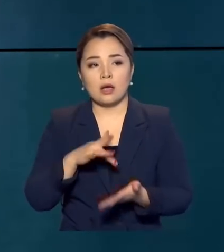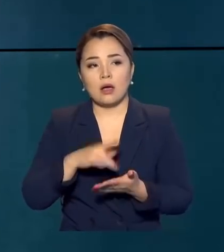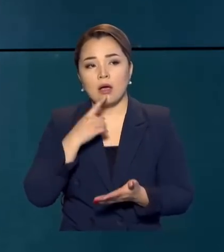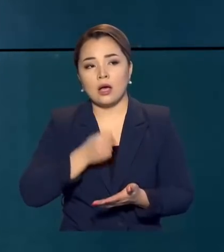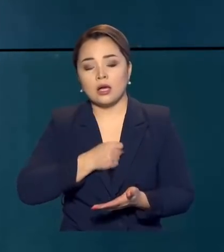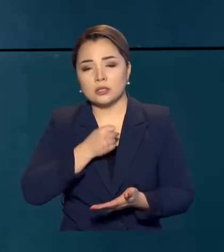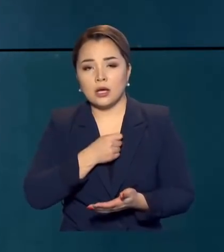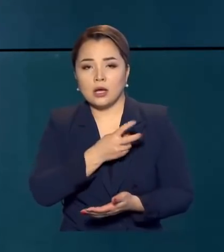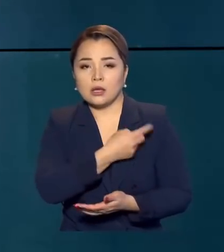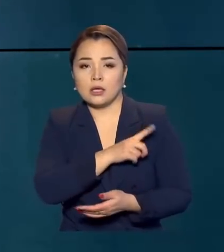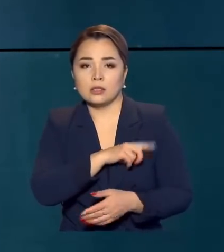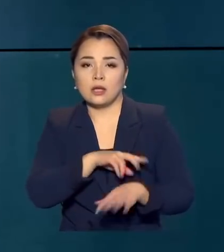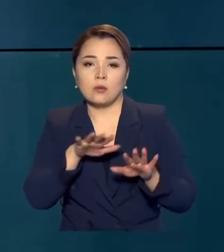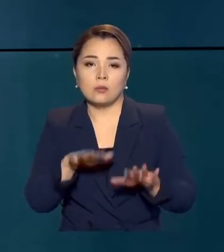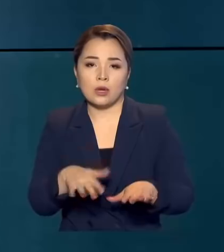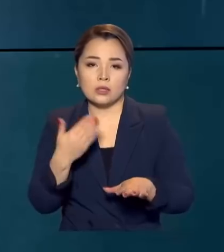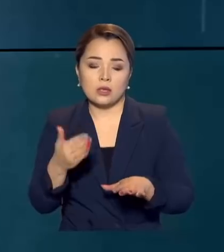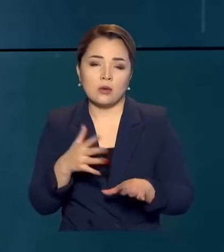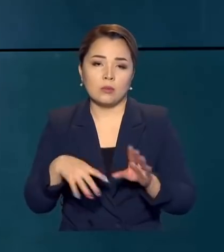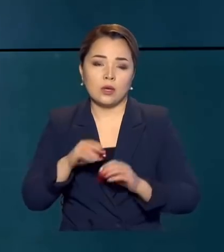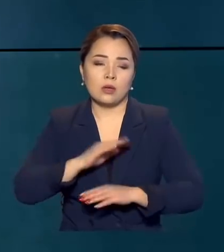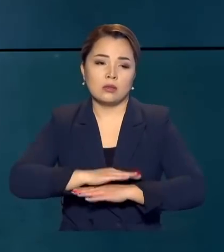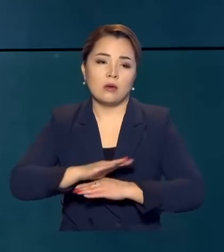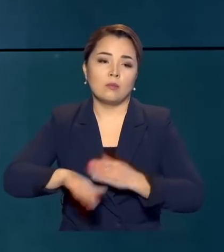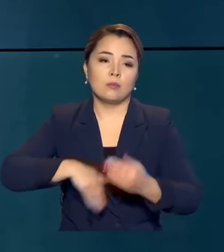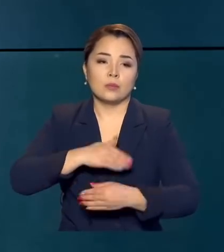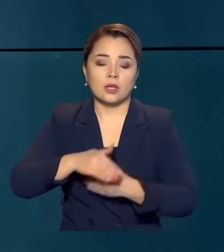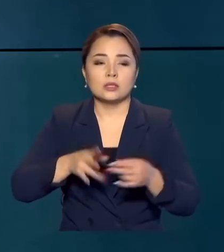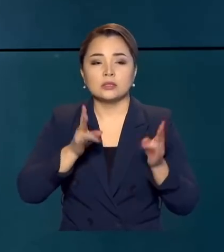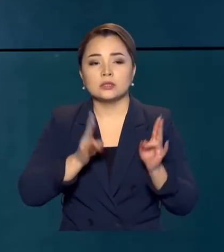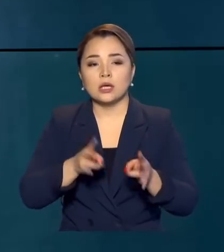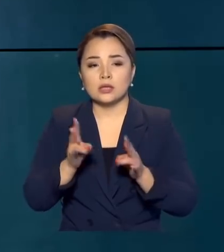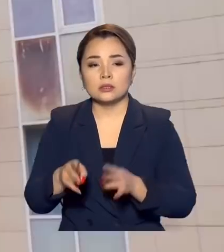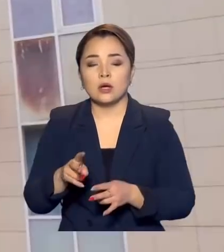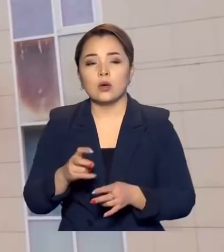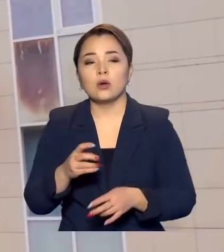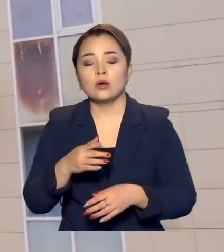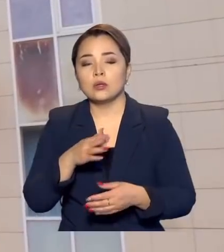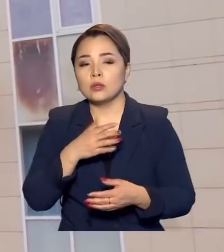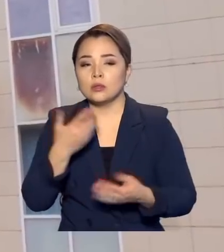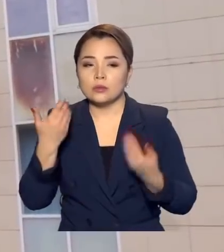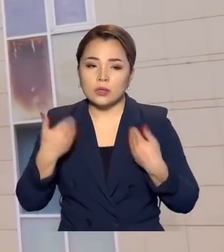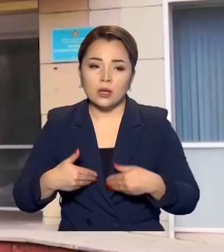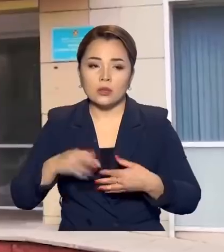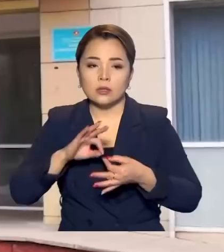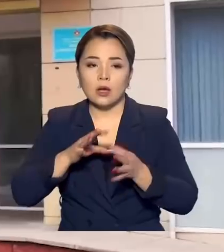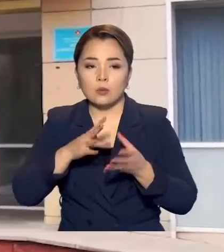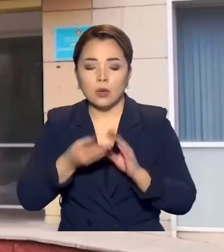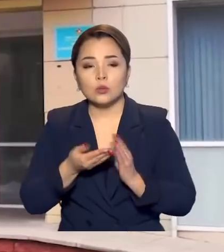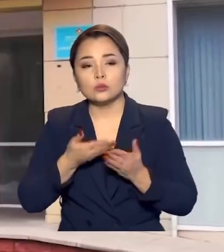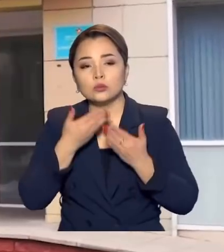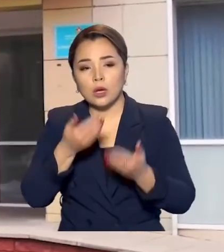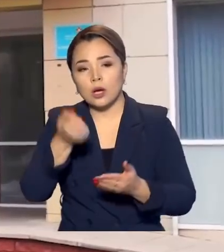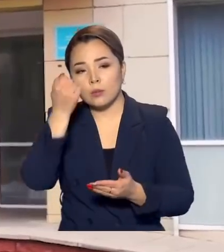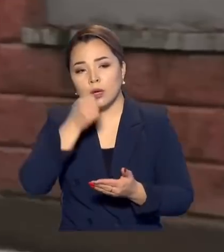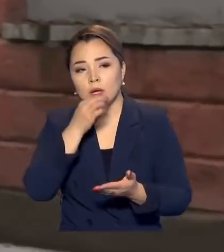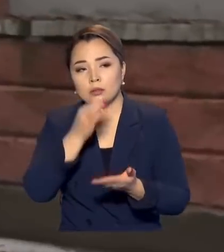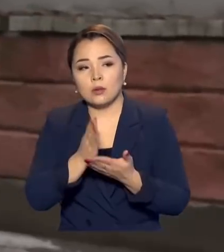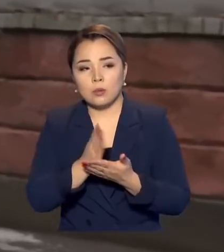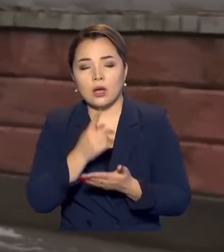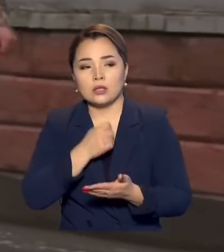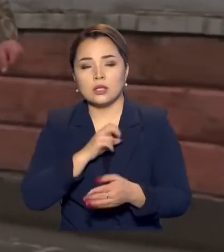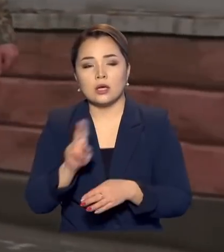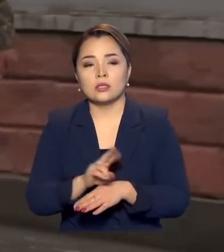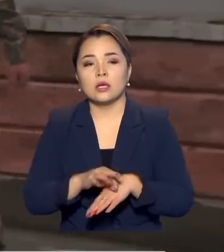әскери клиникалық госпитальге барып, жаппай тәртіпсіздік барысында зардап шеккендердің көңілін сұрап, оларға алғысын білдірді. Әскери емдеу